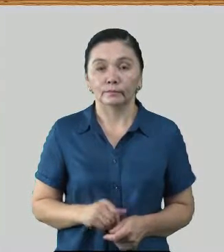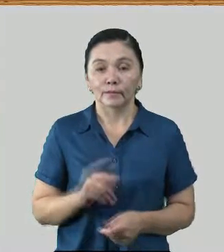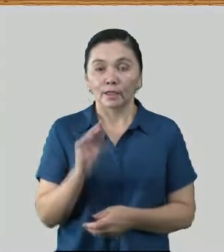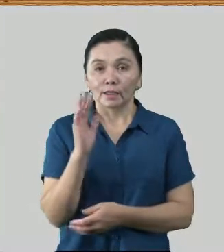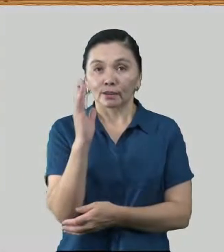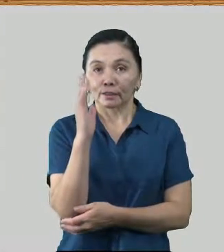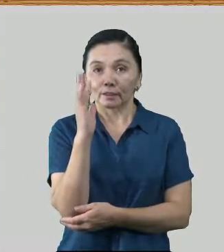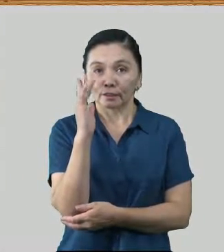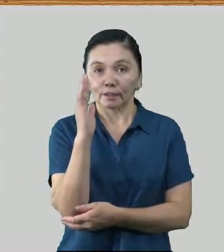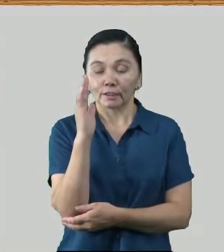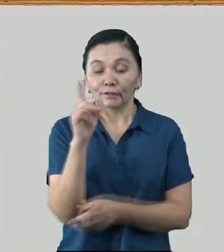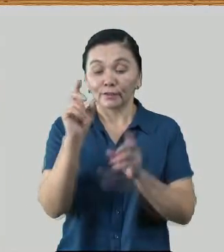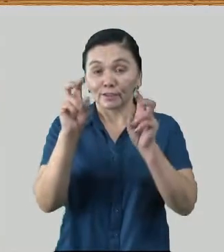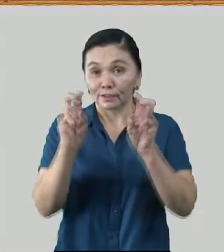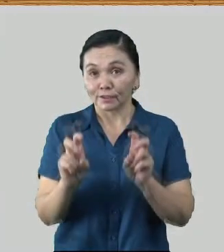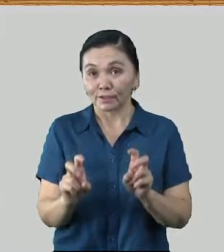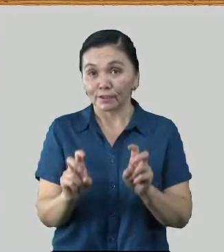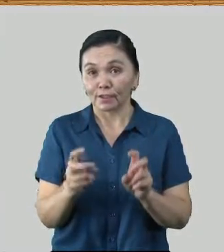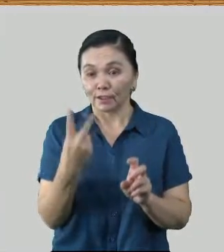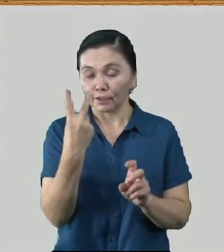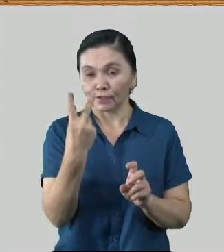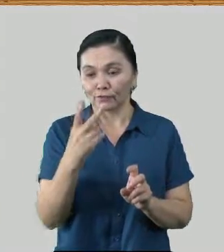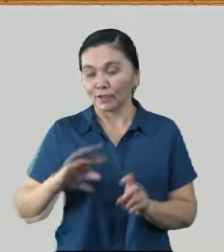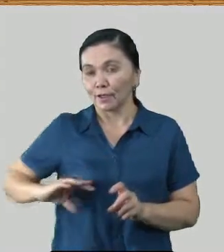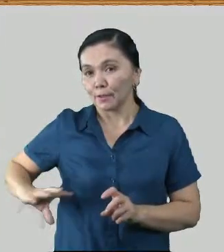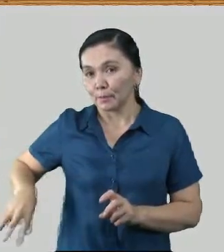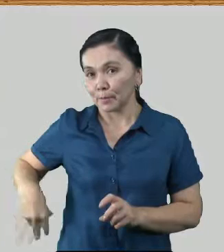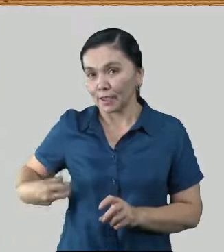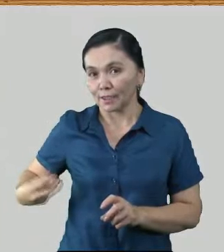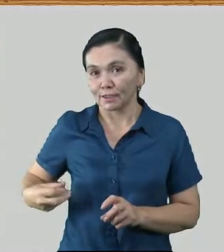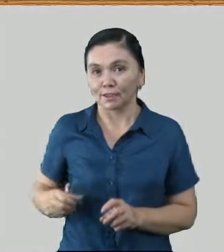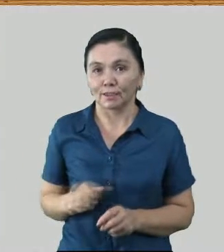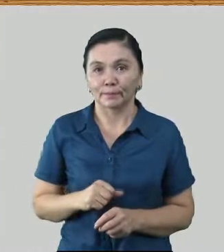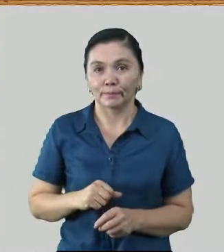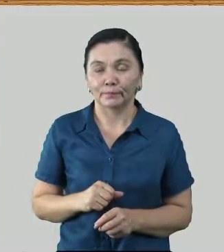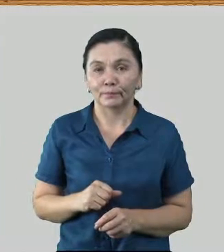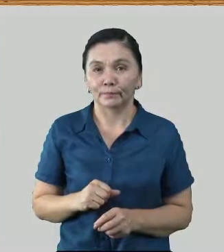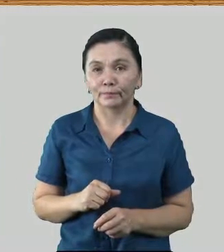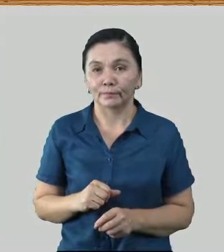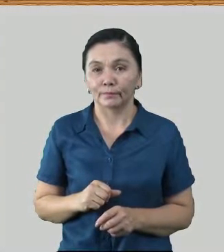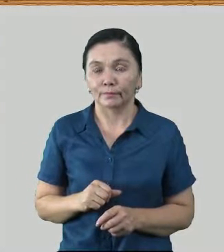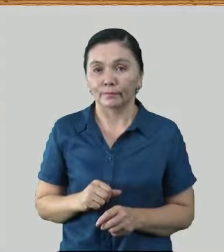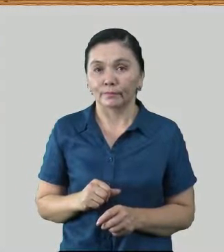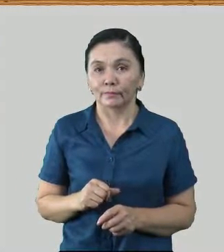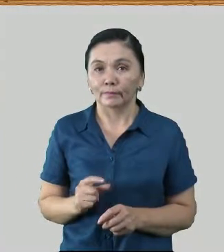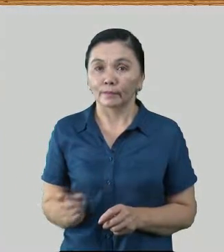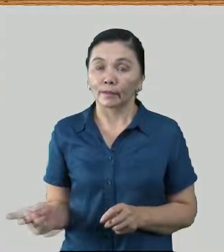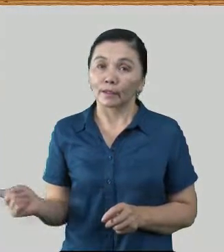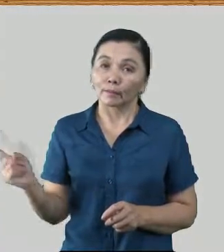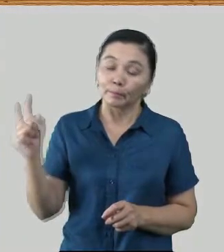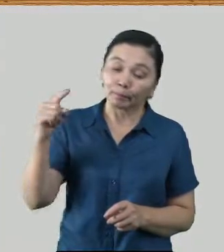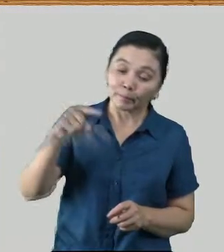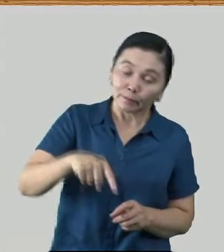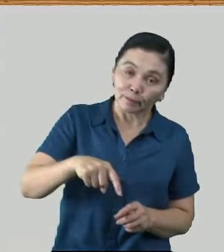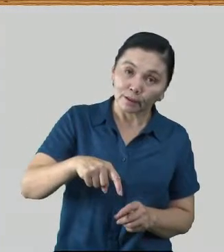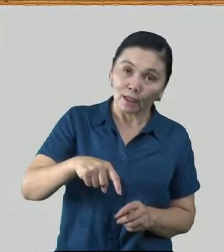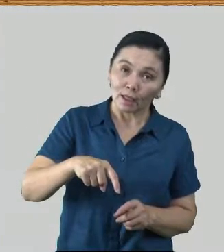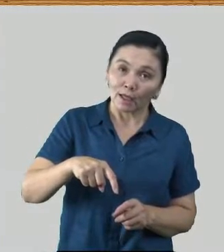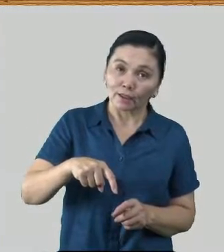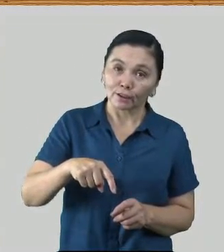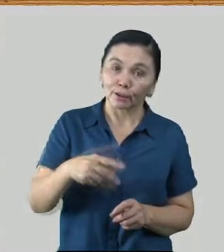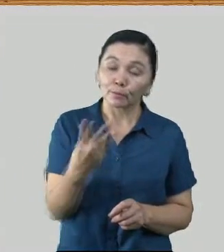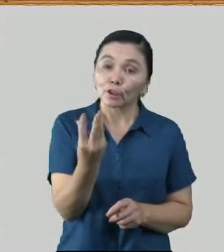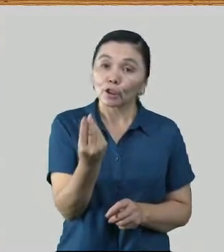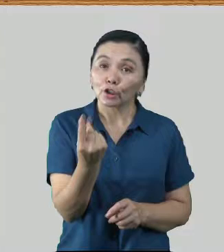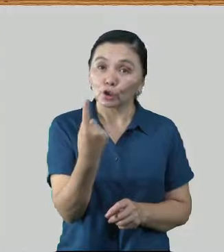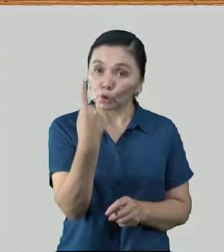На дереве сидели две белочки. К ним прибежала